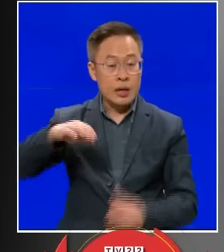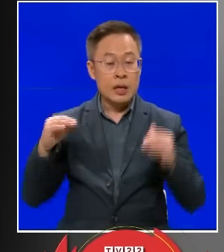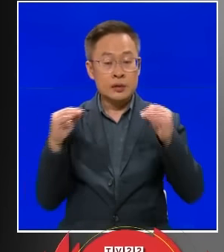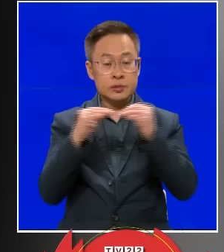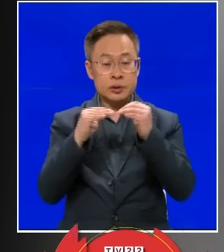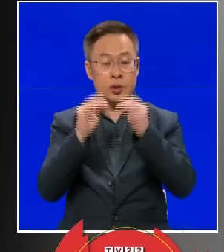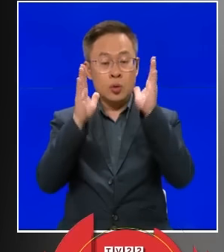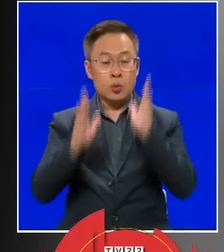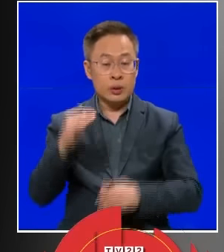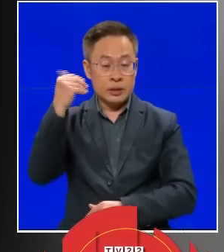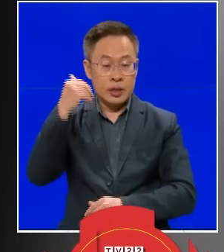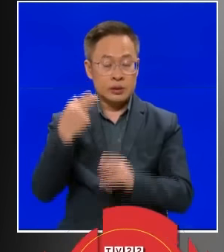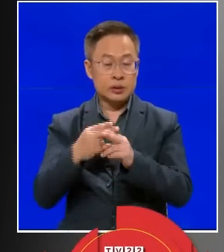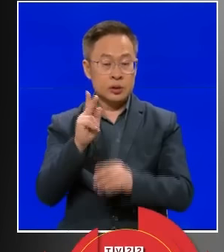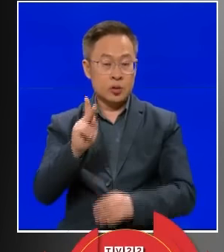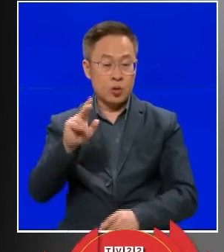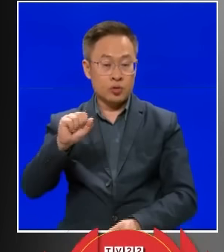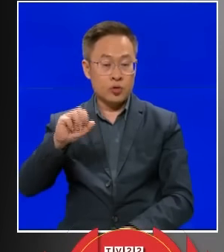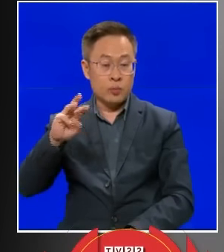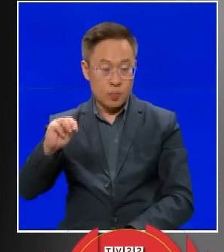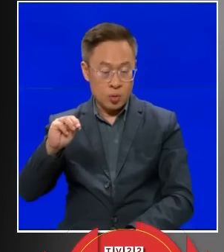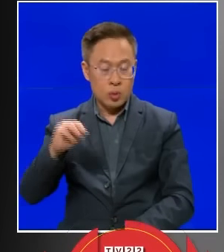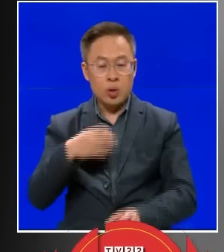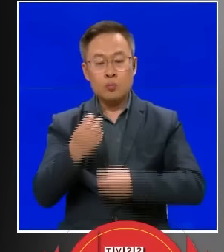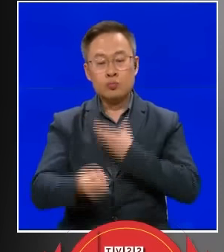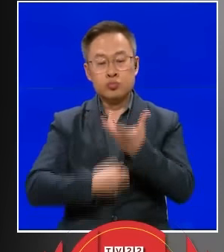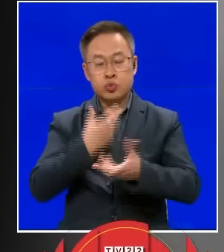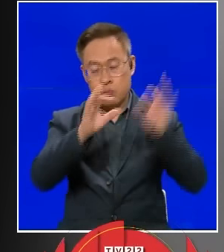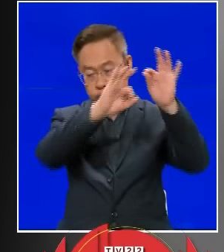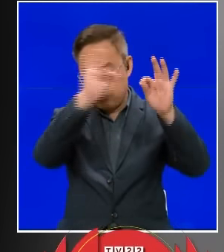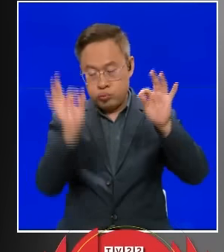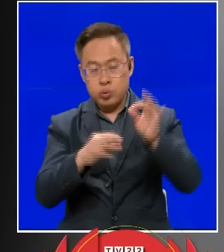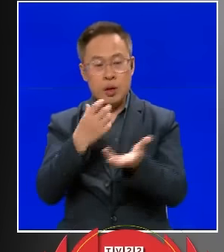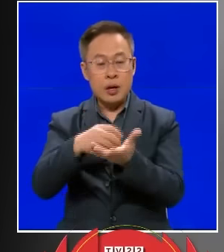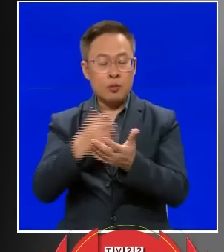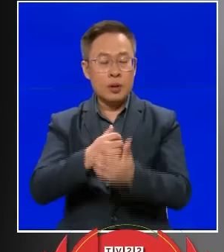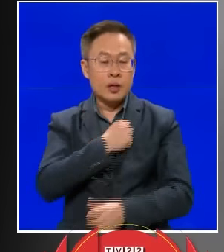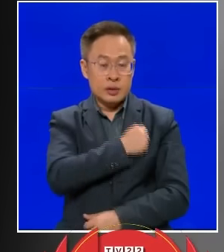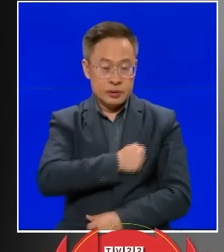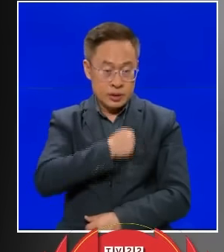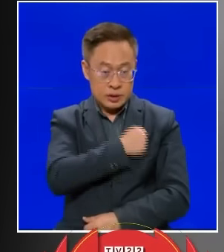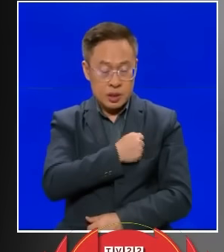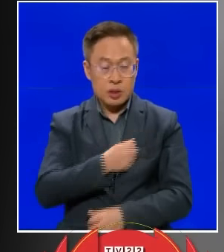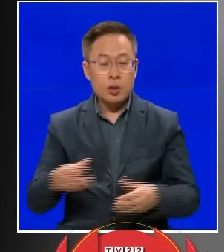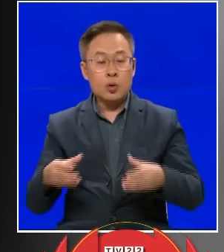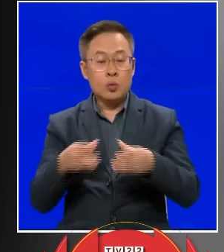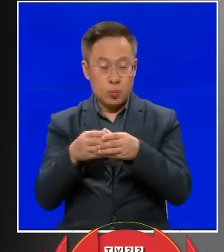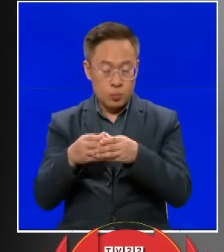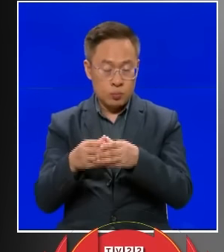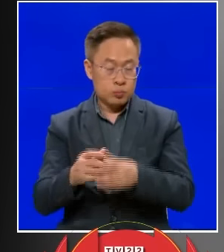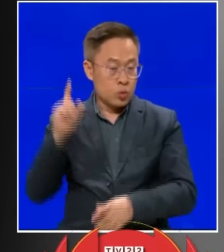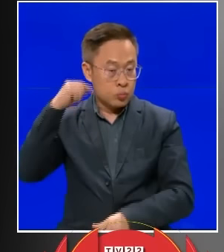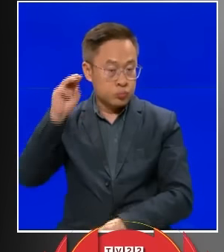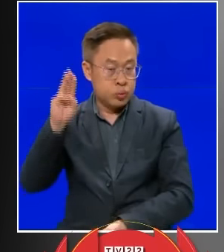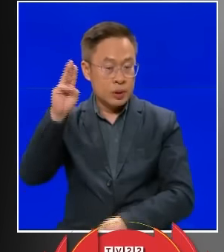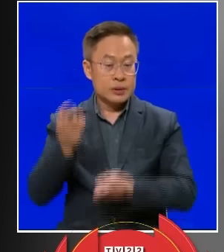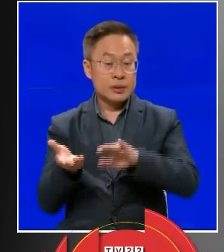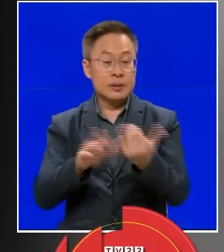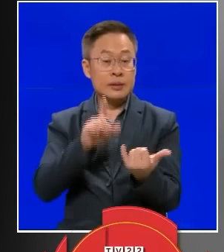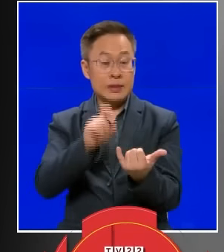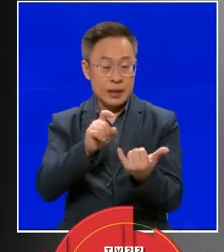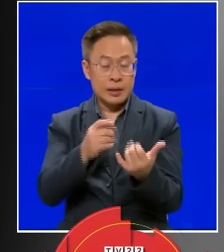มนุษยชนแห่งชาตินะครับกสมก็ออกแถลงเหมือนกันแสดงความเสียใจของบุ้งทะลุวังนะครับบอกว่าตามที่บุ้งผู้